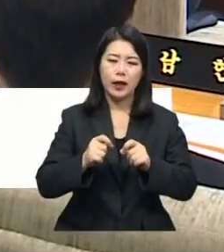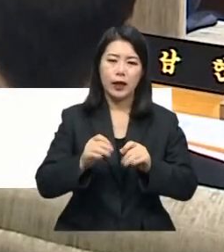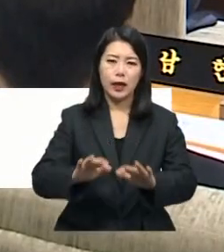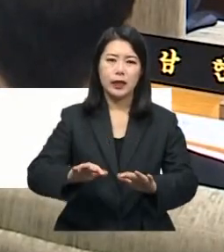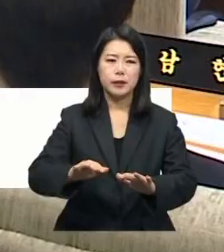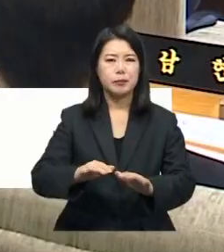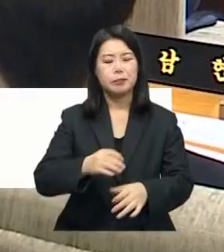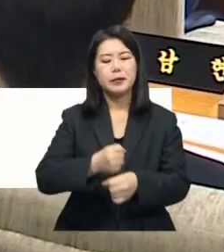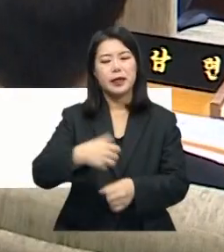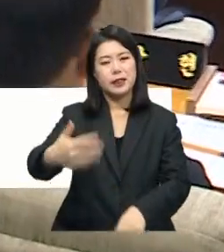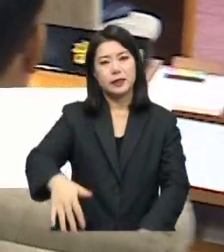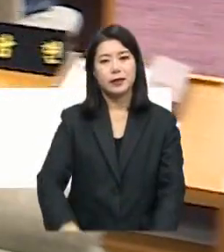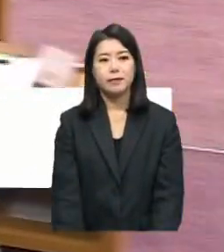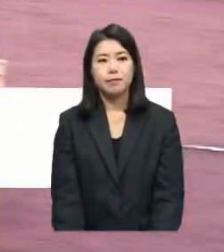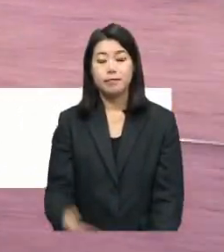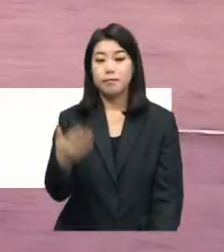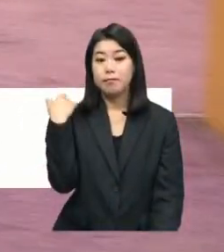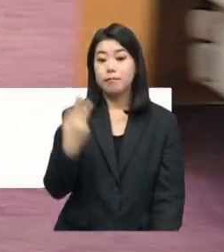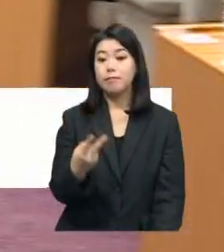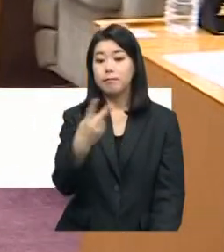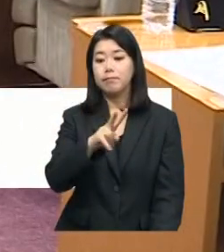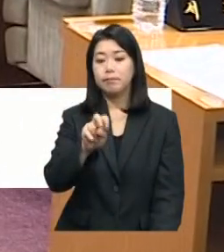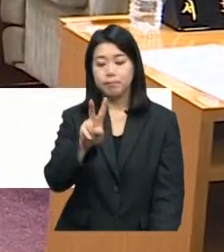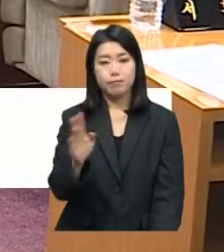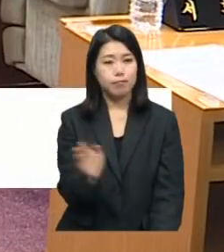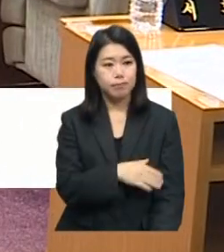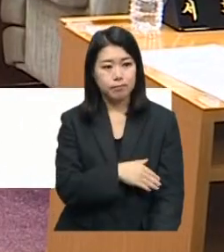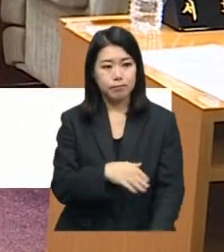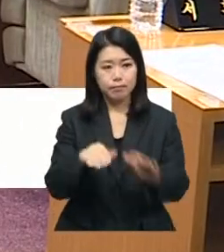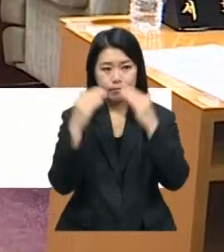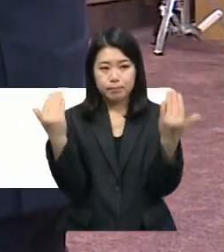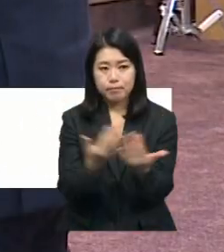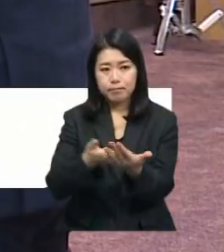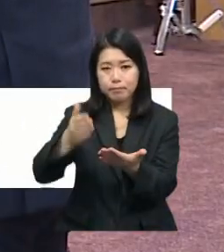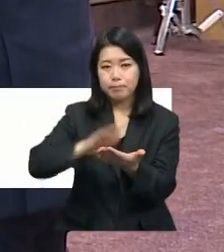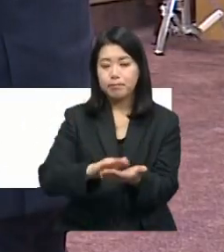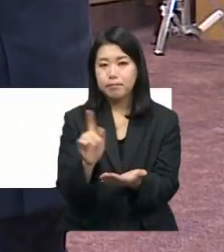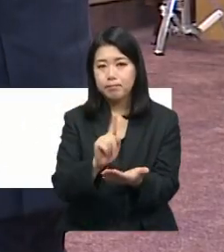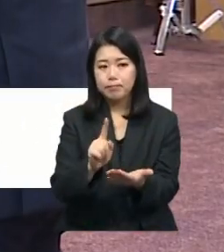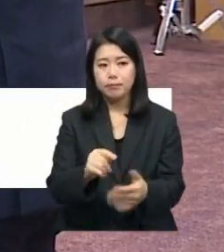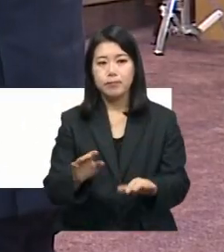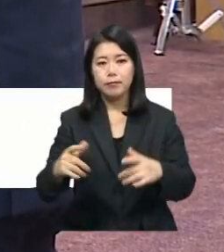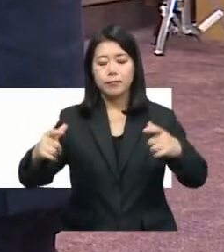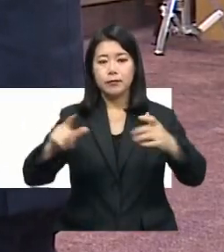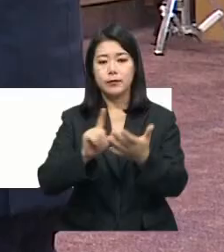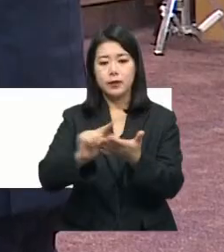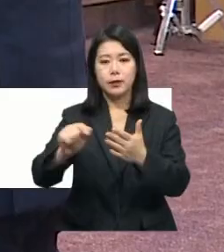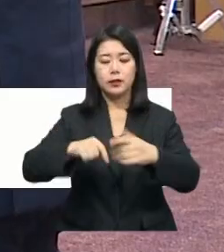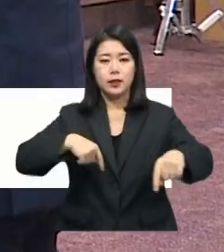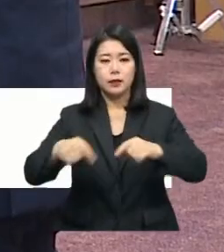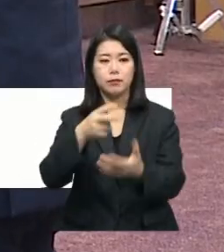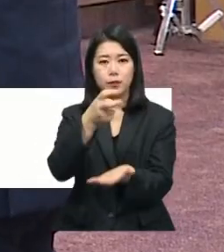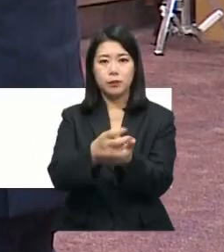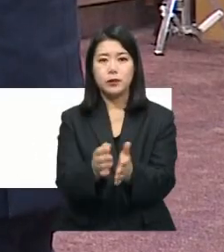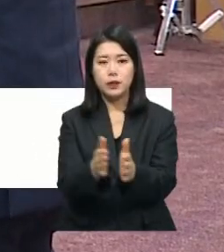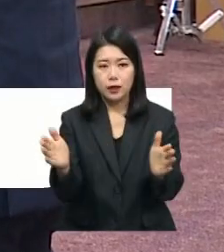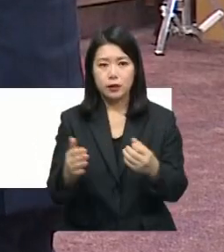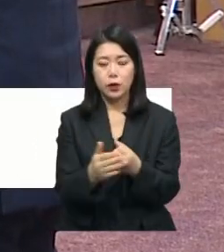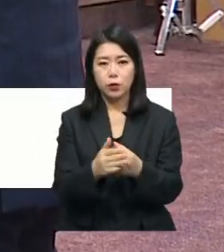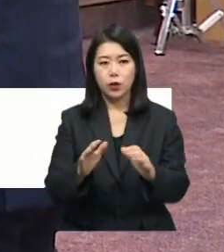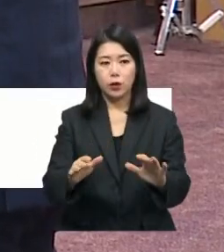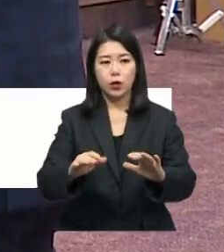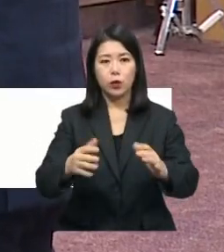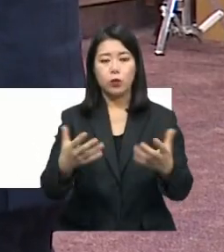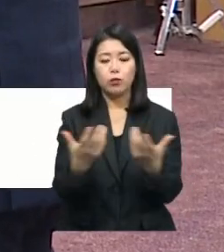주장입니다. 지난 2022년부터 전면 개정된 지방자치법 시행으로 자치